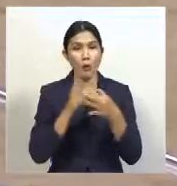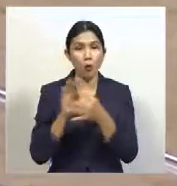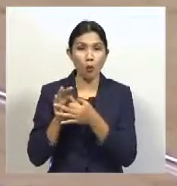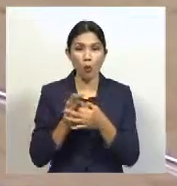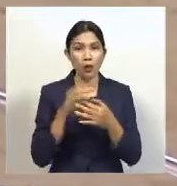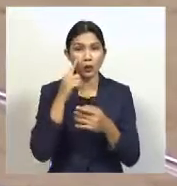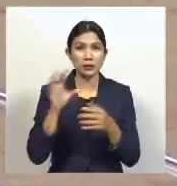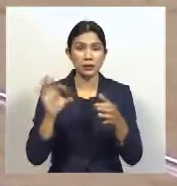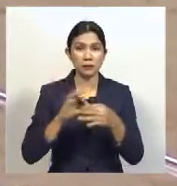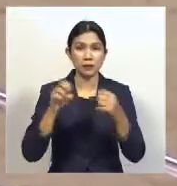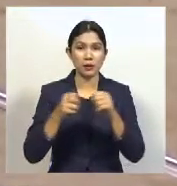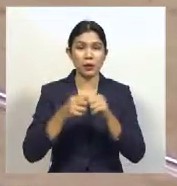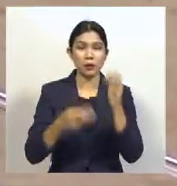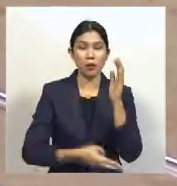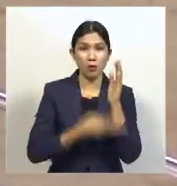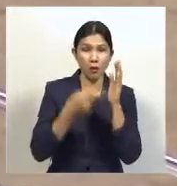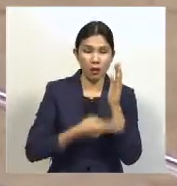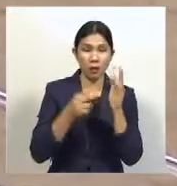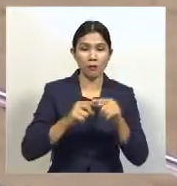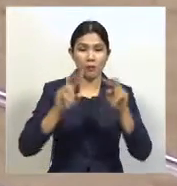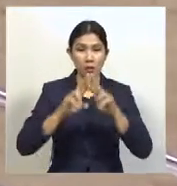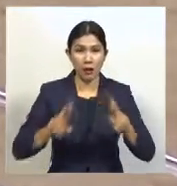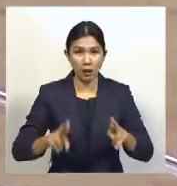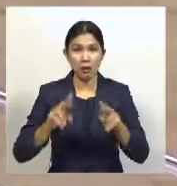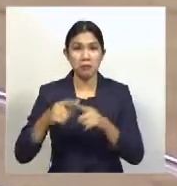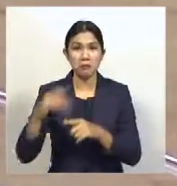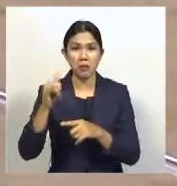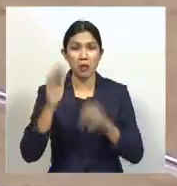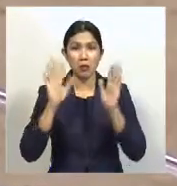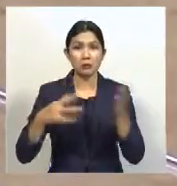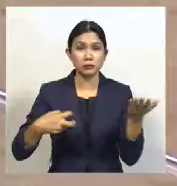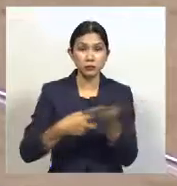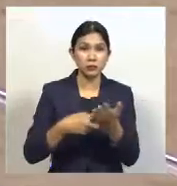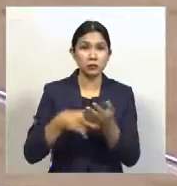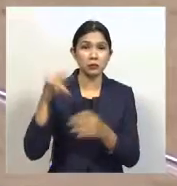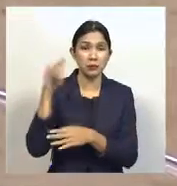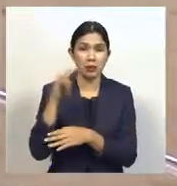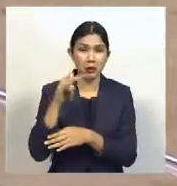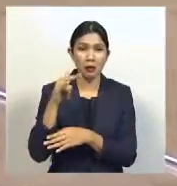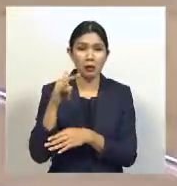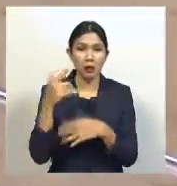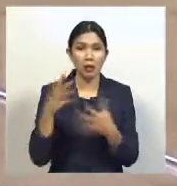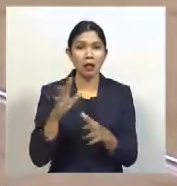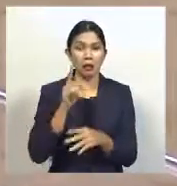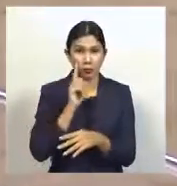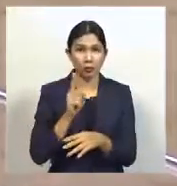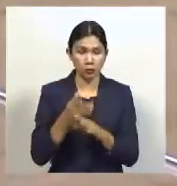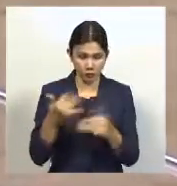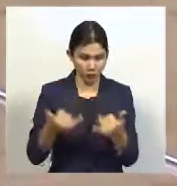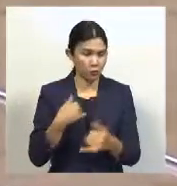จองโรงแรมจับจองสถานที่ร้านอาหารบางคนซื้อตั๋วรถไฟเครื่องบินเดินทางก็ควรจะต้อง